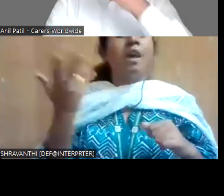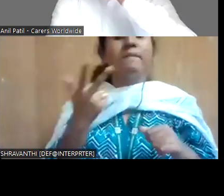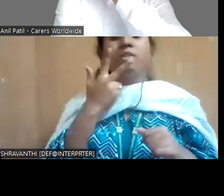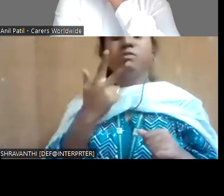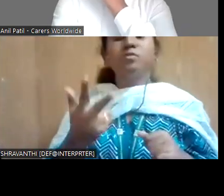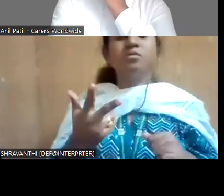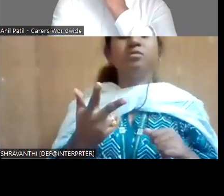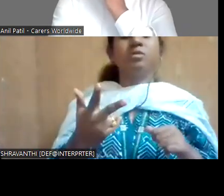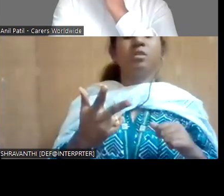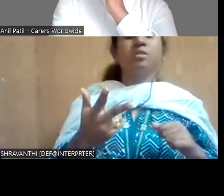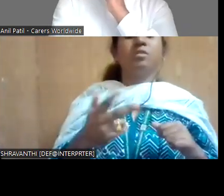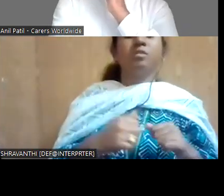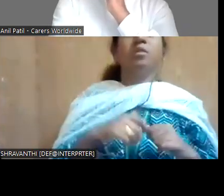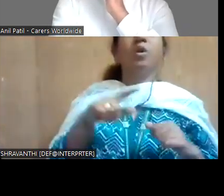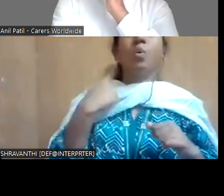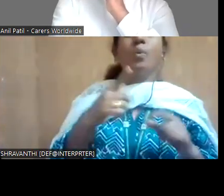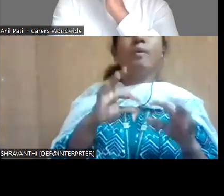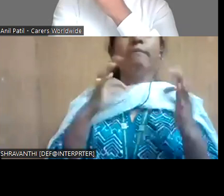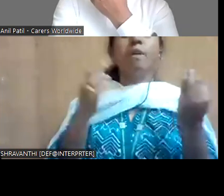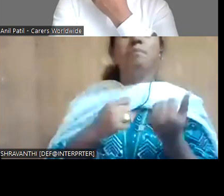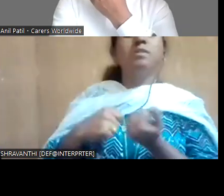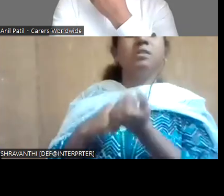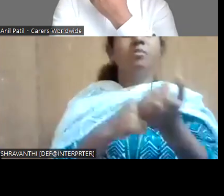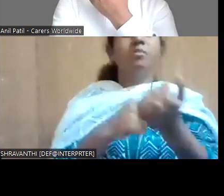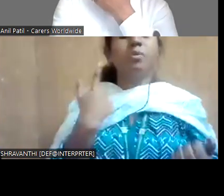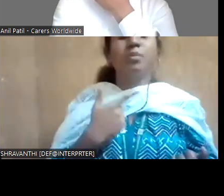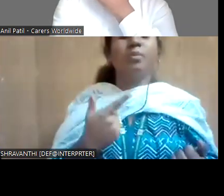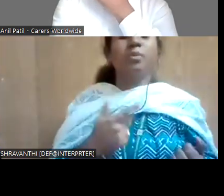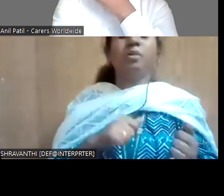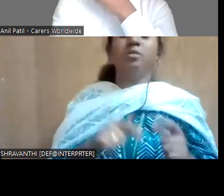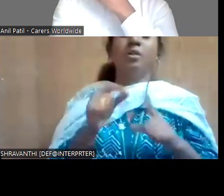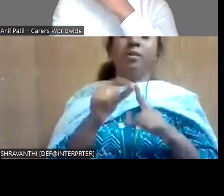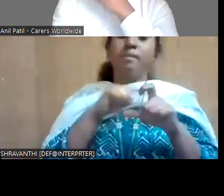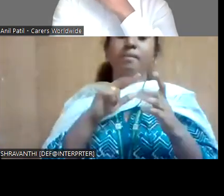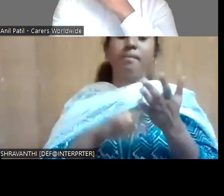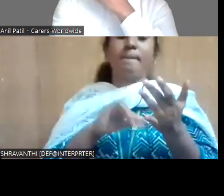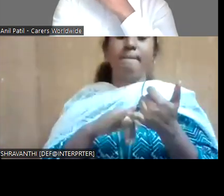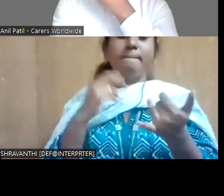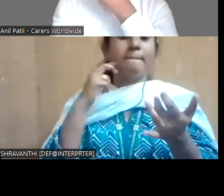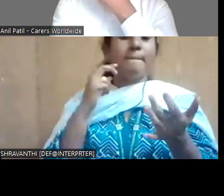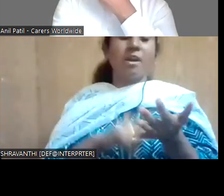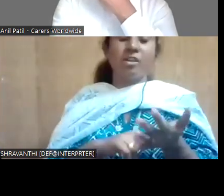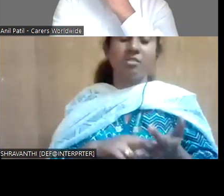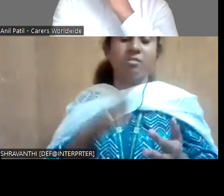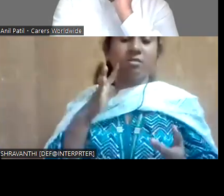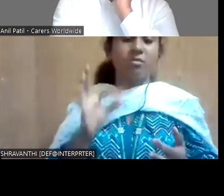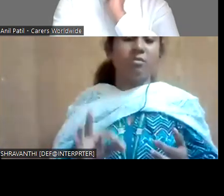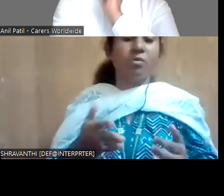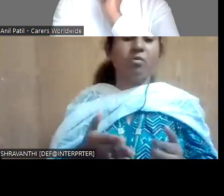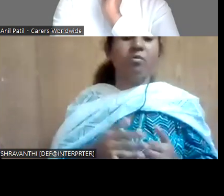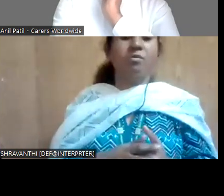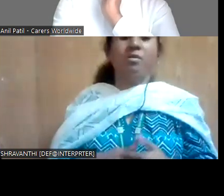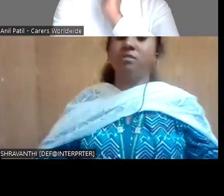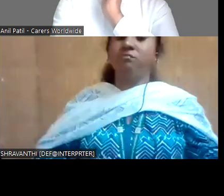नहीं रहेंगे तो उनको कौन उनका ख्याल रखेगा या पूरी तरह से उनको सेटल करेगा, क्योंकि बहुत इम्पोर्टेंट है लाइफ में